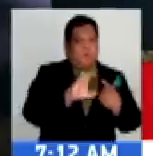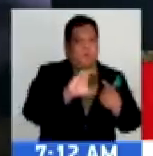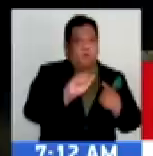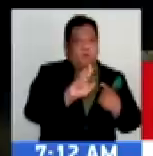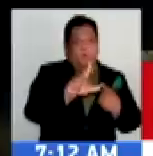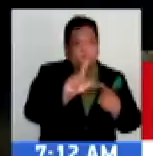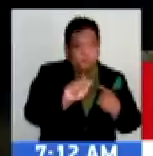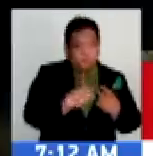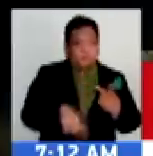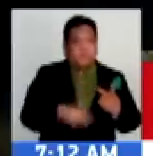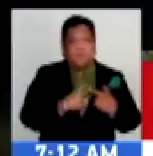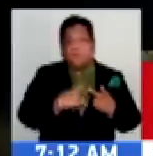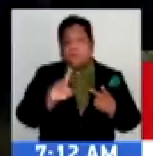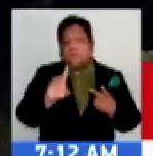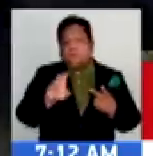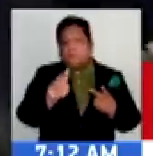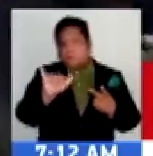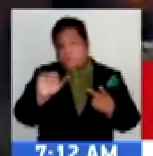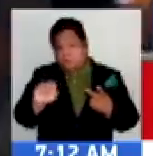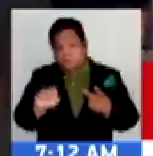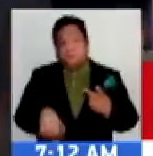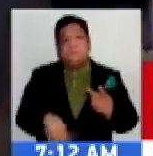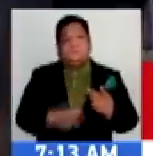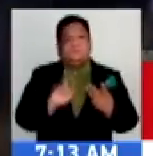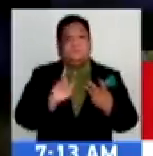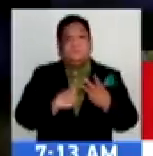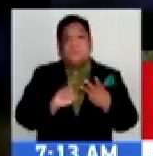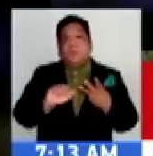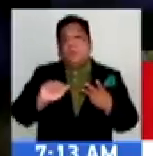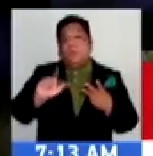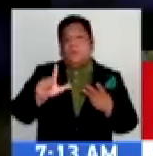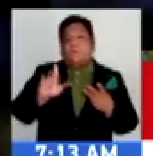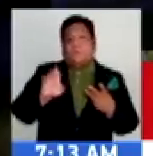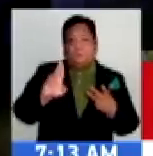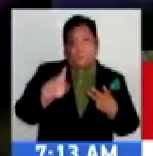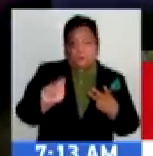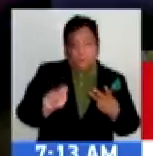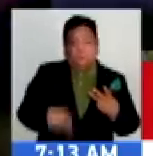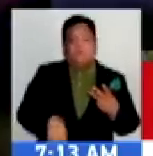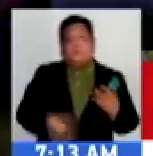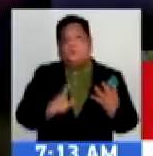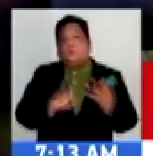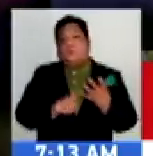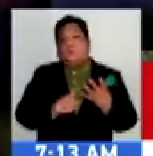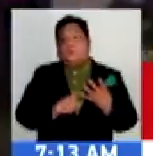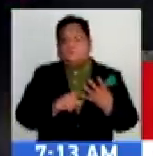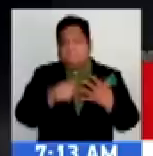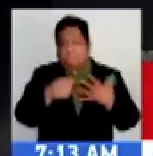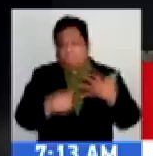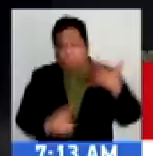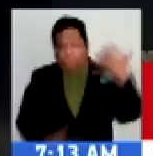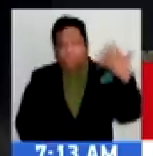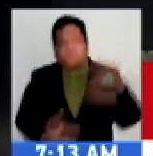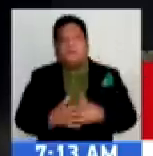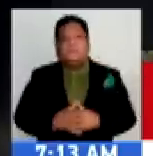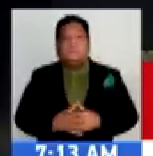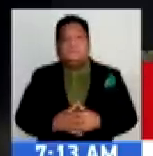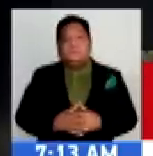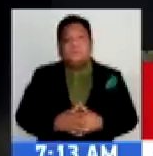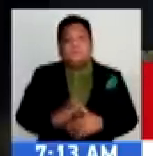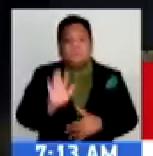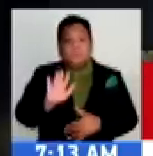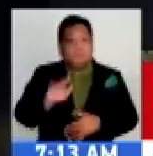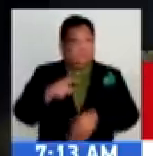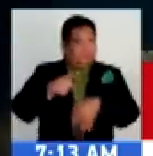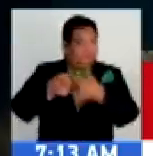as Ned Armstrong, Albert Martinez bilang Dr. Richard Smith, at marami pang Kapuso stars. 8 PM na yan mamaya pagkatapos